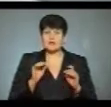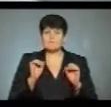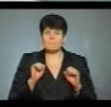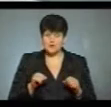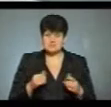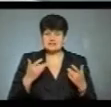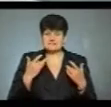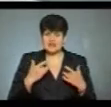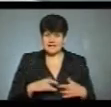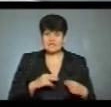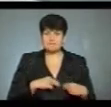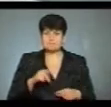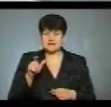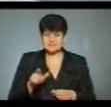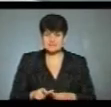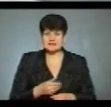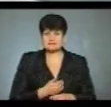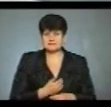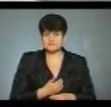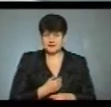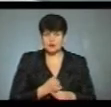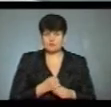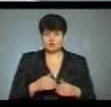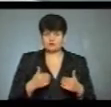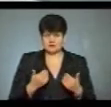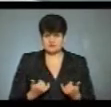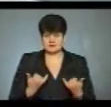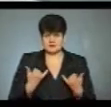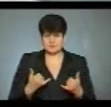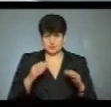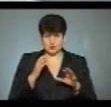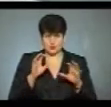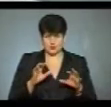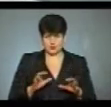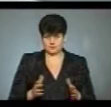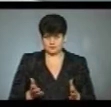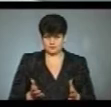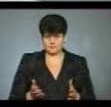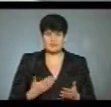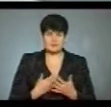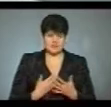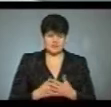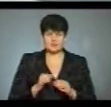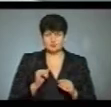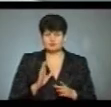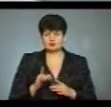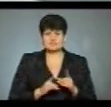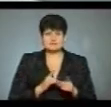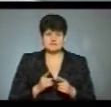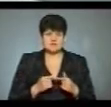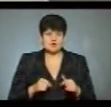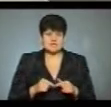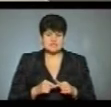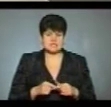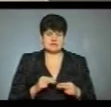звільняти працівника за ініціативи роботодавця наразі за теперішнім кодексом законів про працю? Ну, скажімо, можуть бути якісь зміни в організації праці